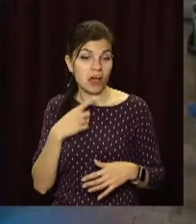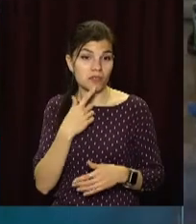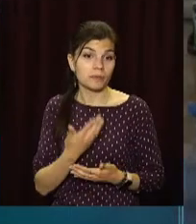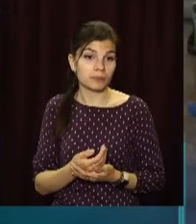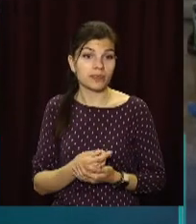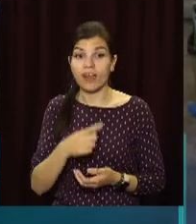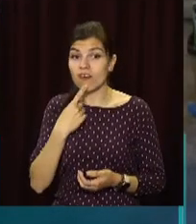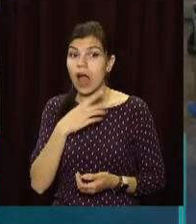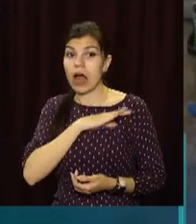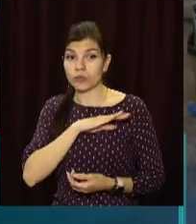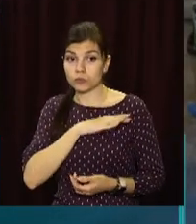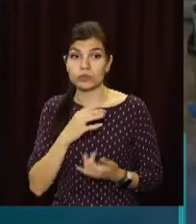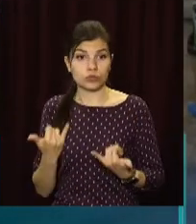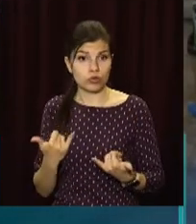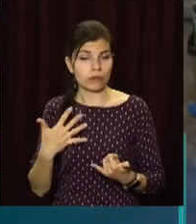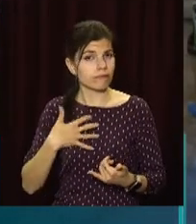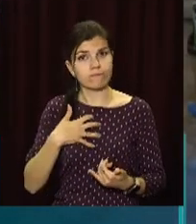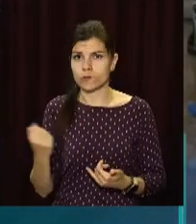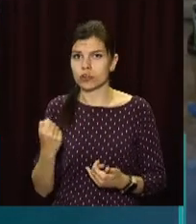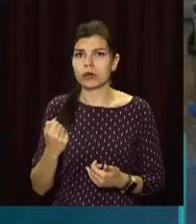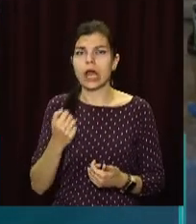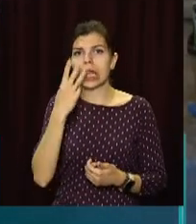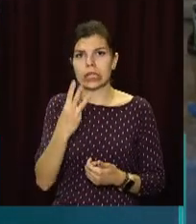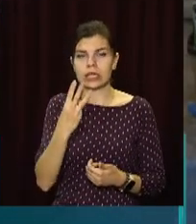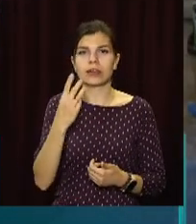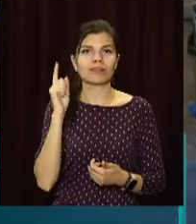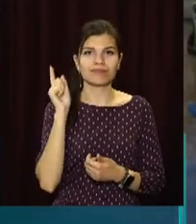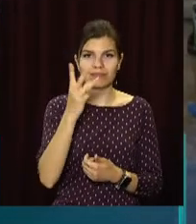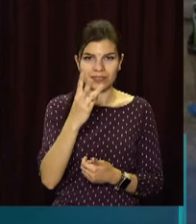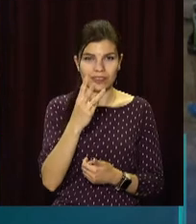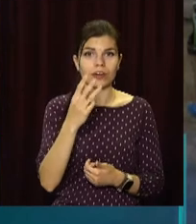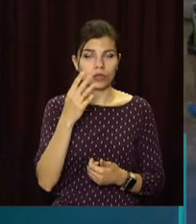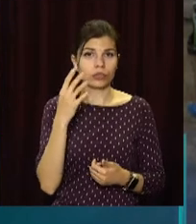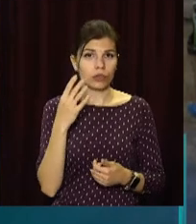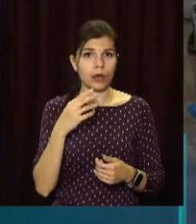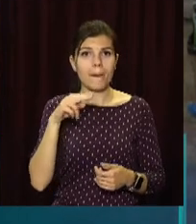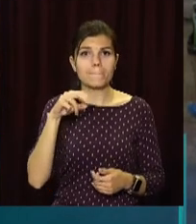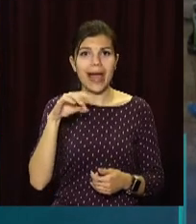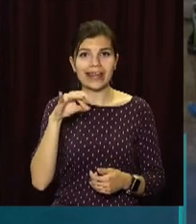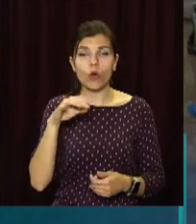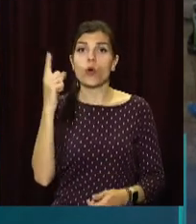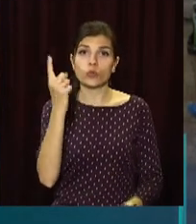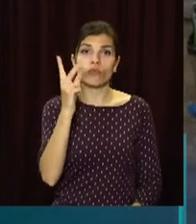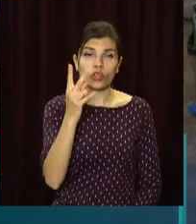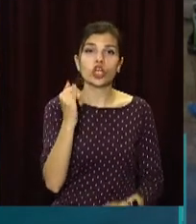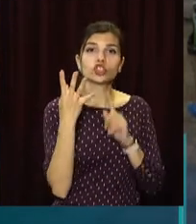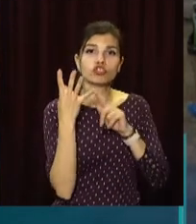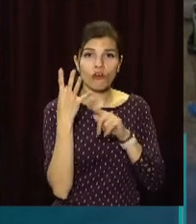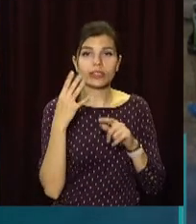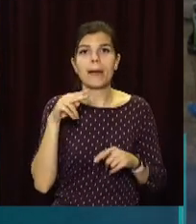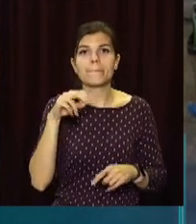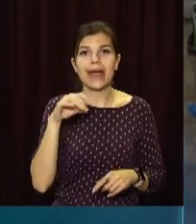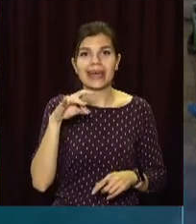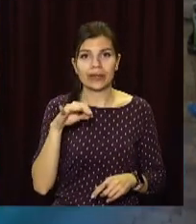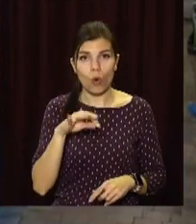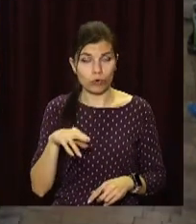голкіпер просто сьогодні відстояв дуже гарно 3 періоди, 2, 3, 4. І завдяки цьому команда десь отримала